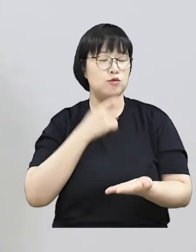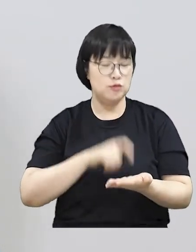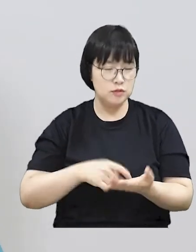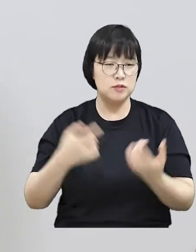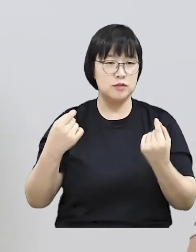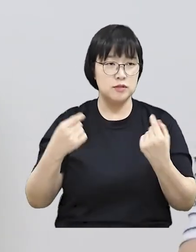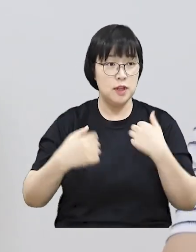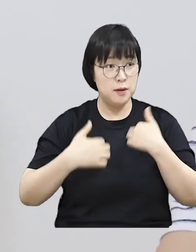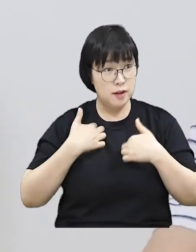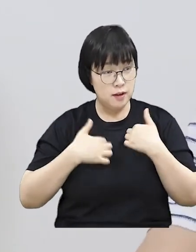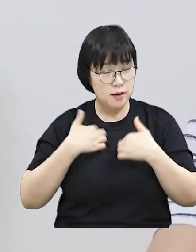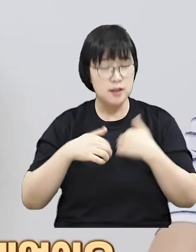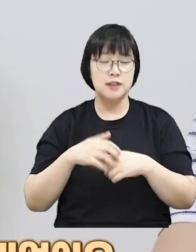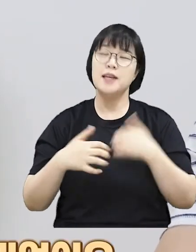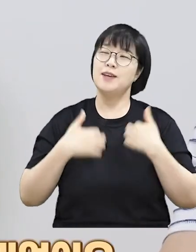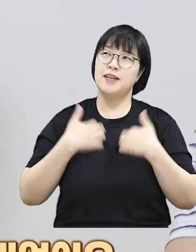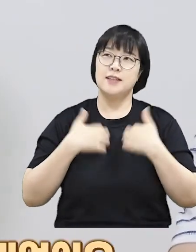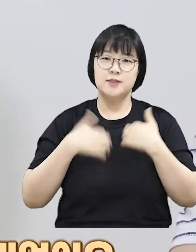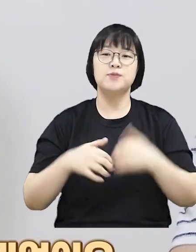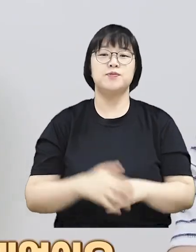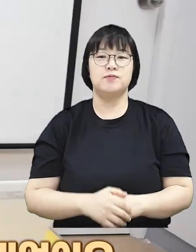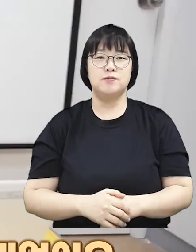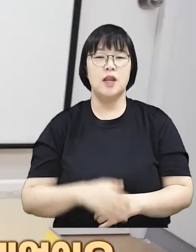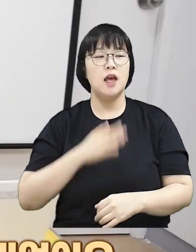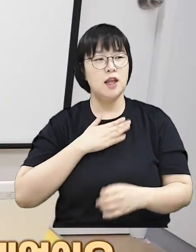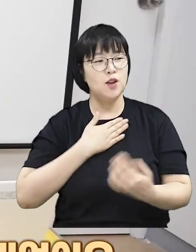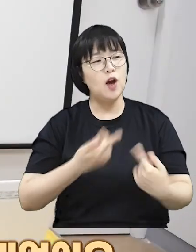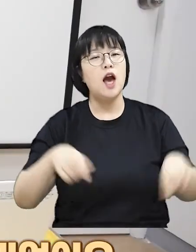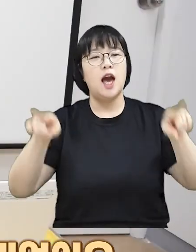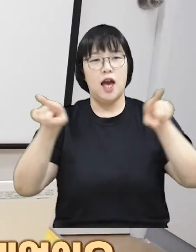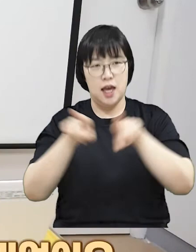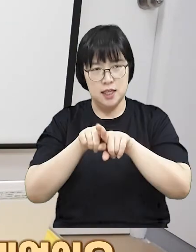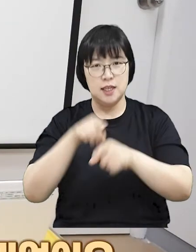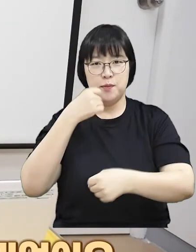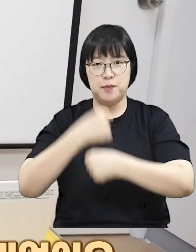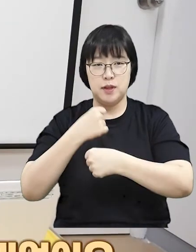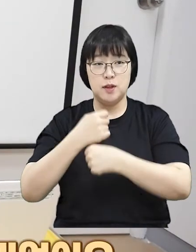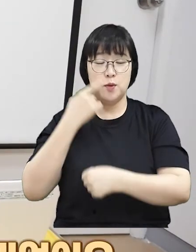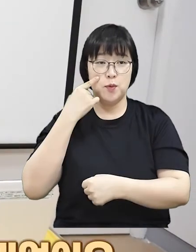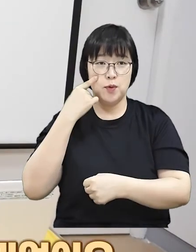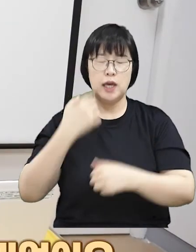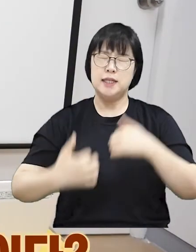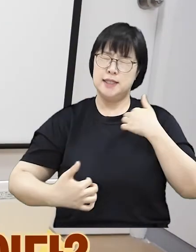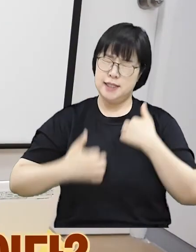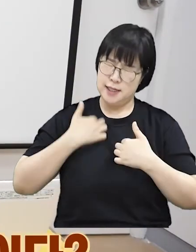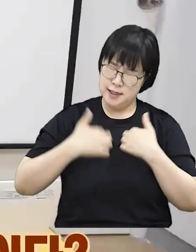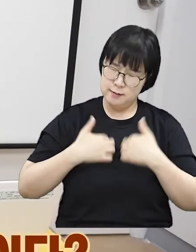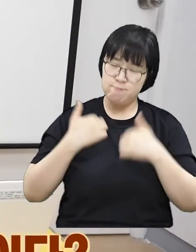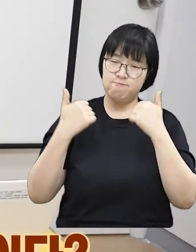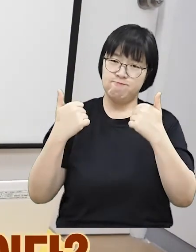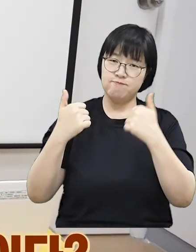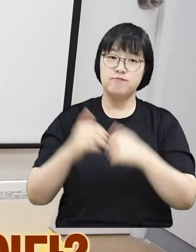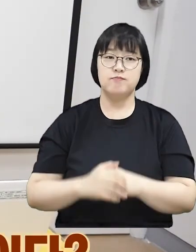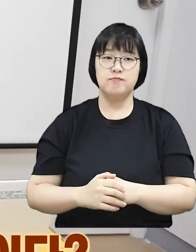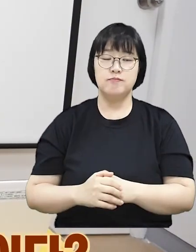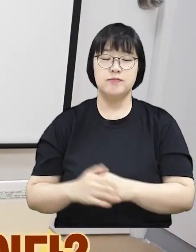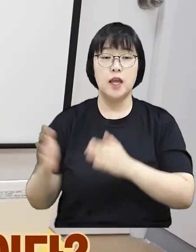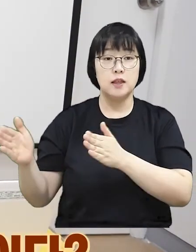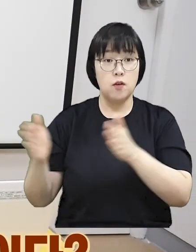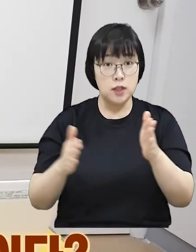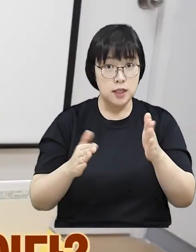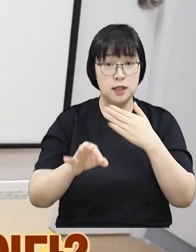재미있었어요? 네, 재미있었어요. 제이랑 같이 인공지능을 한번 만들어보니까 되게 재미있었어요. 자, 정리를 하면